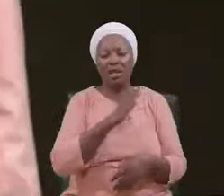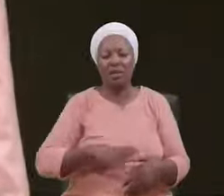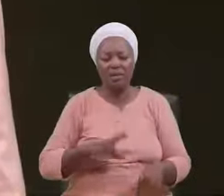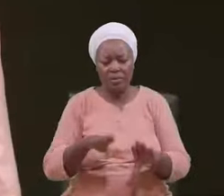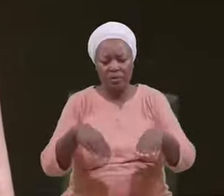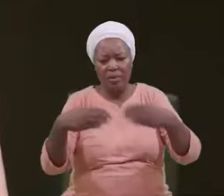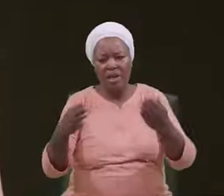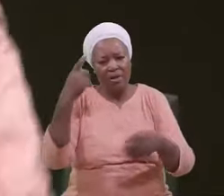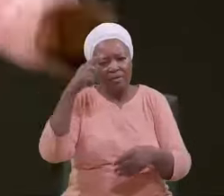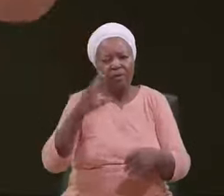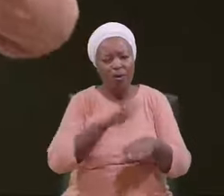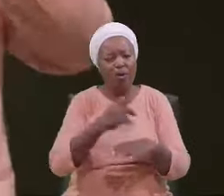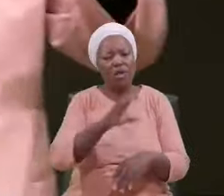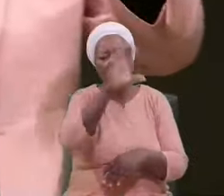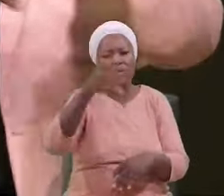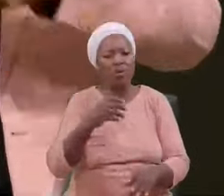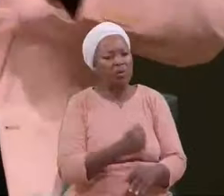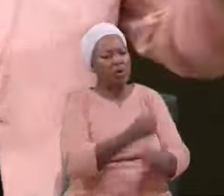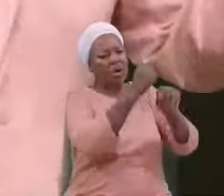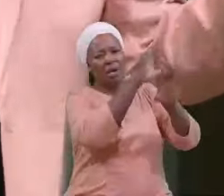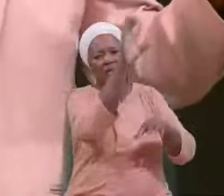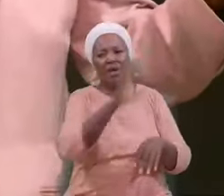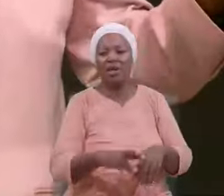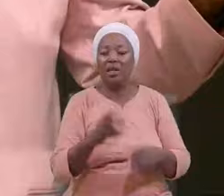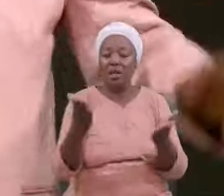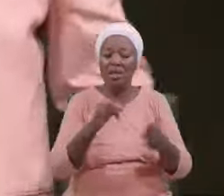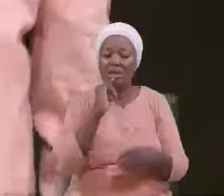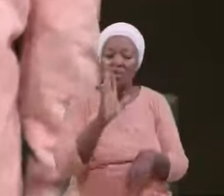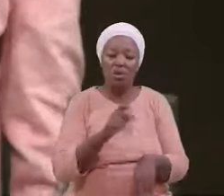calvaire. Ici, voici votre temps.